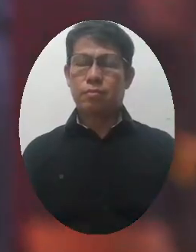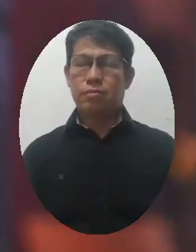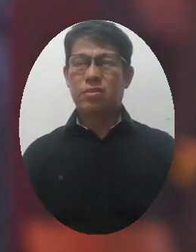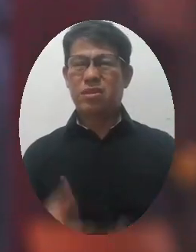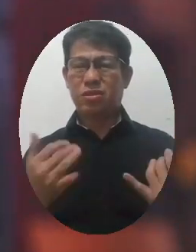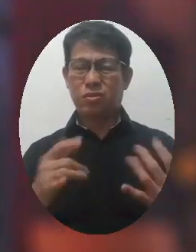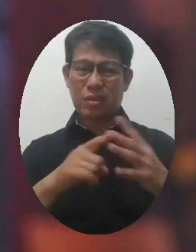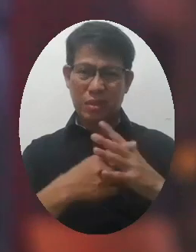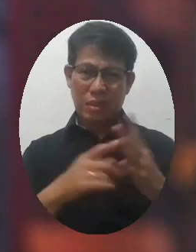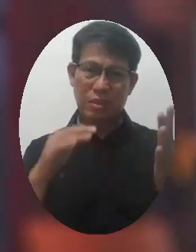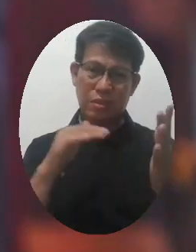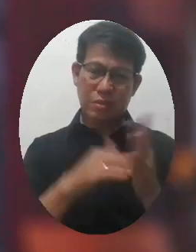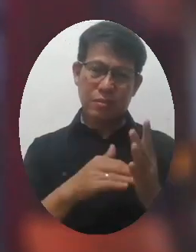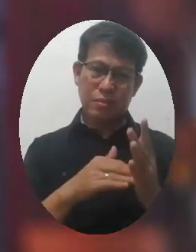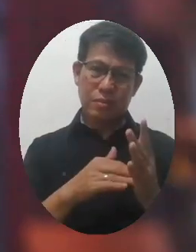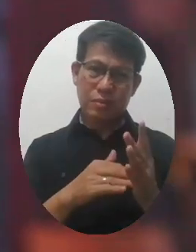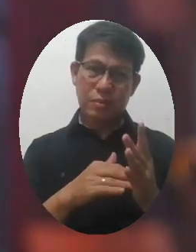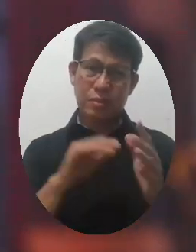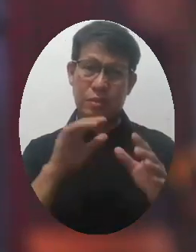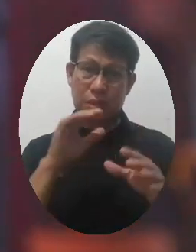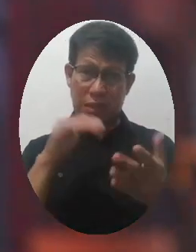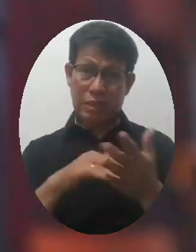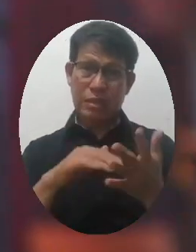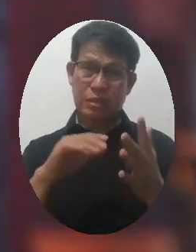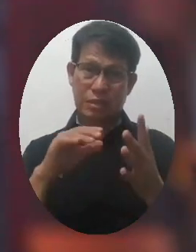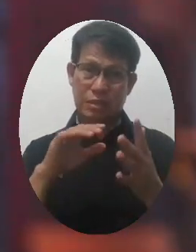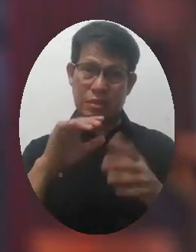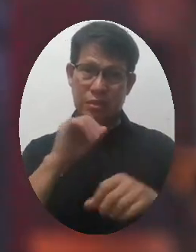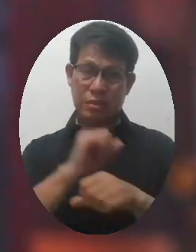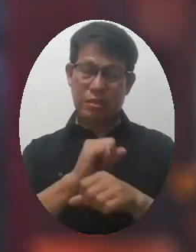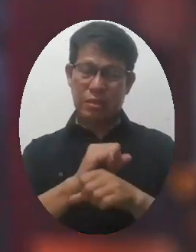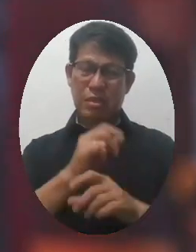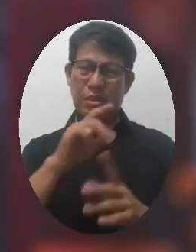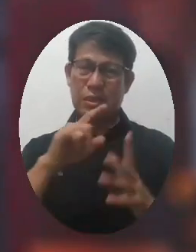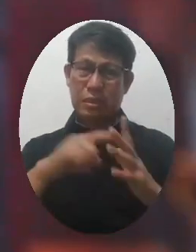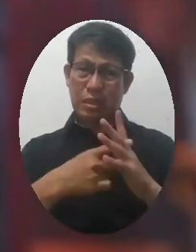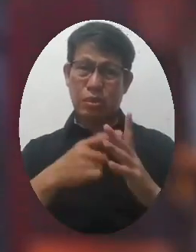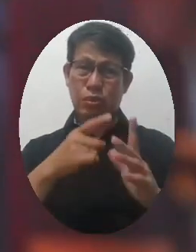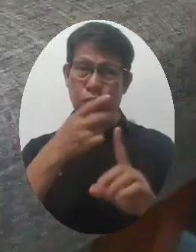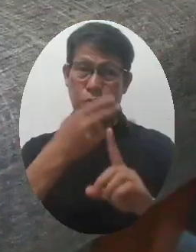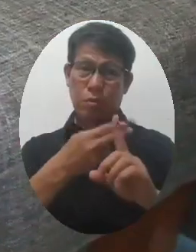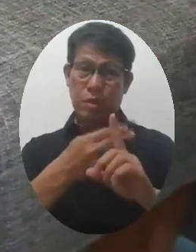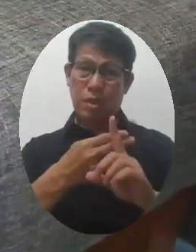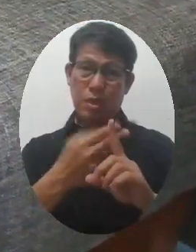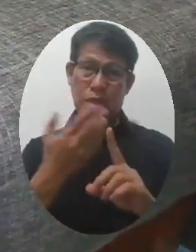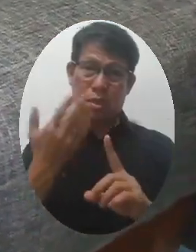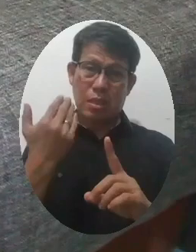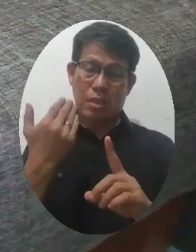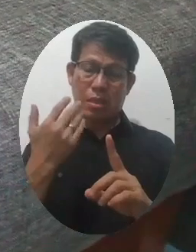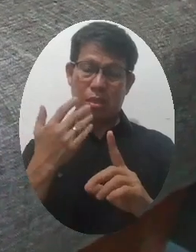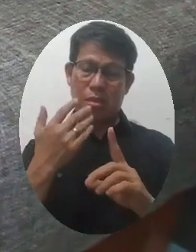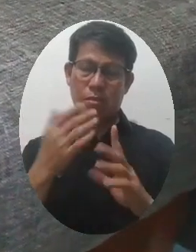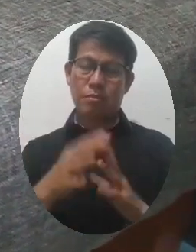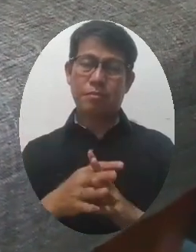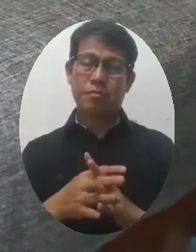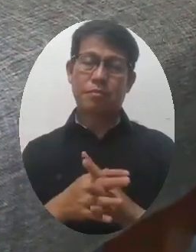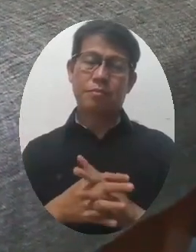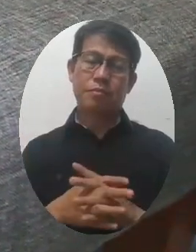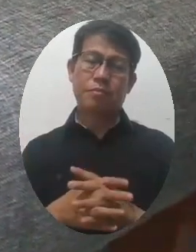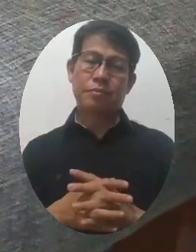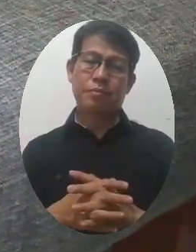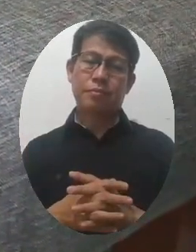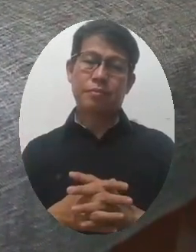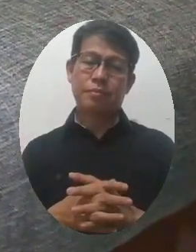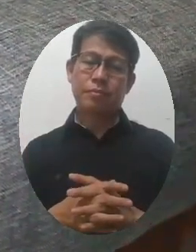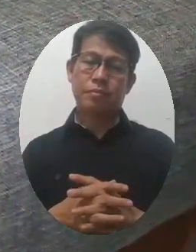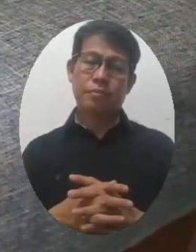ngayon, kakaumpisa ko lang din po kasi magtrabaho. November lang po ako nag-start ng trabaho